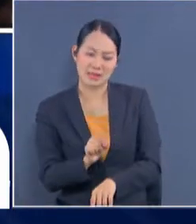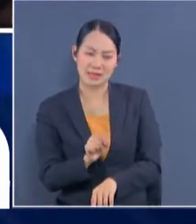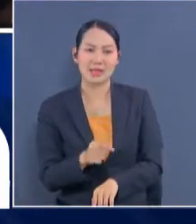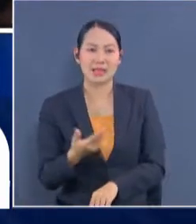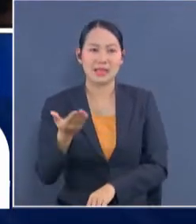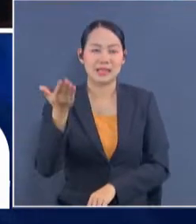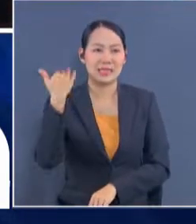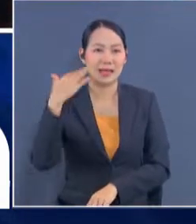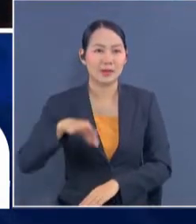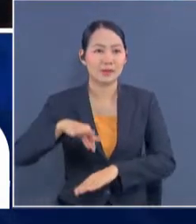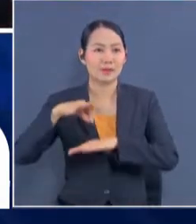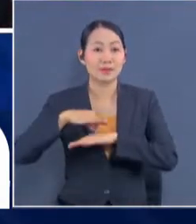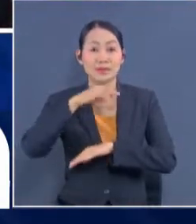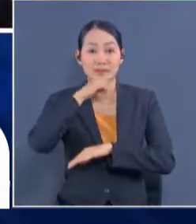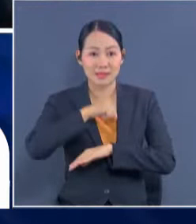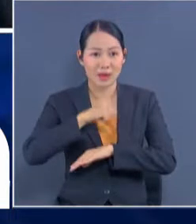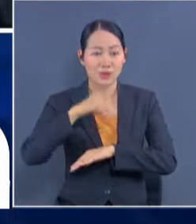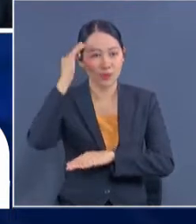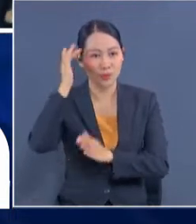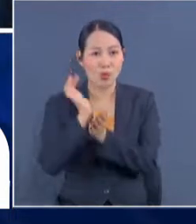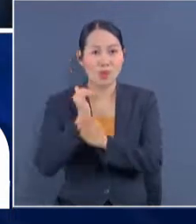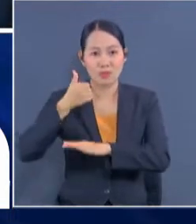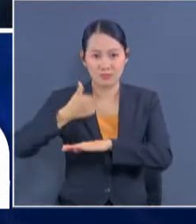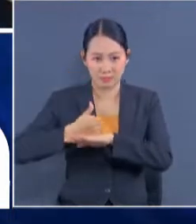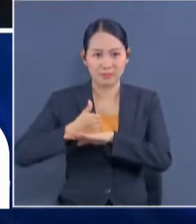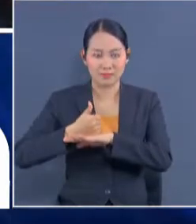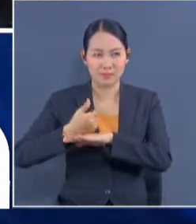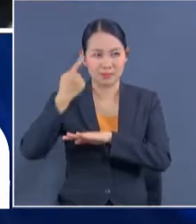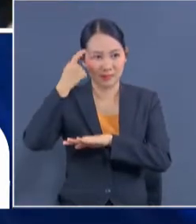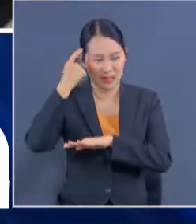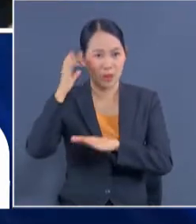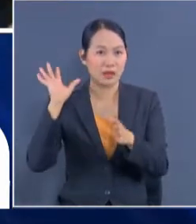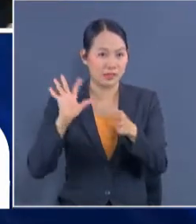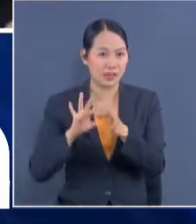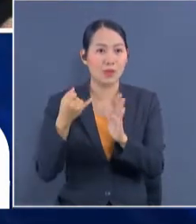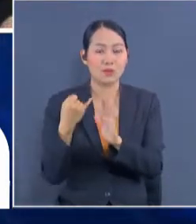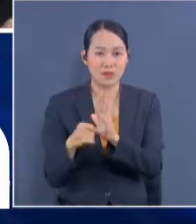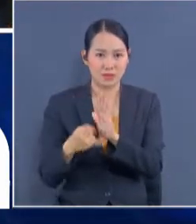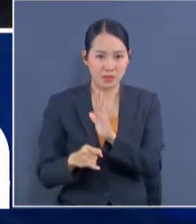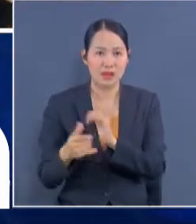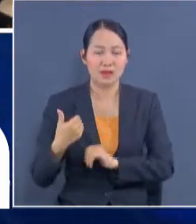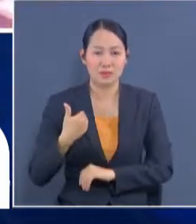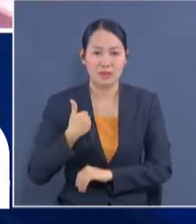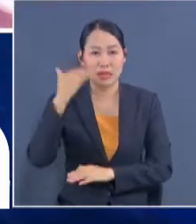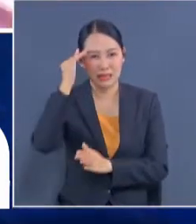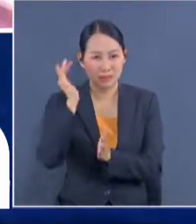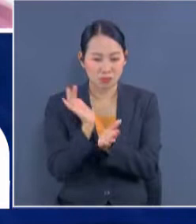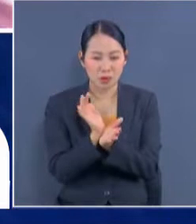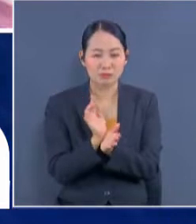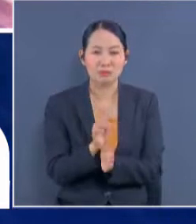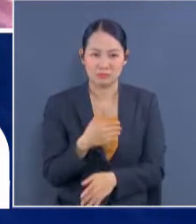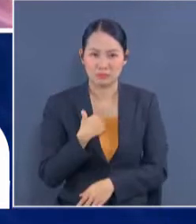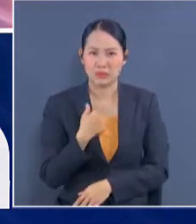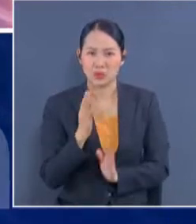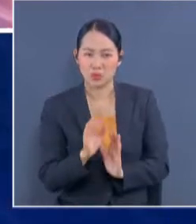า157นะครับนอกจากนี้แล้วยังมีตำรวจสน.ยานนาวา2นายสน.ลาดพร้าว1นายที่มีส่วนเกี่ยวข้องในเรื่องนี้